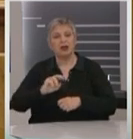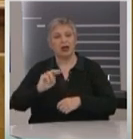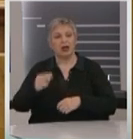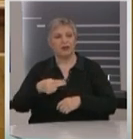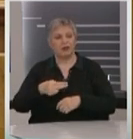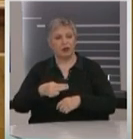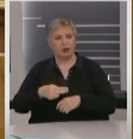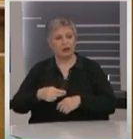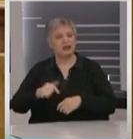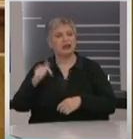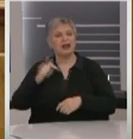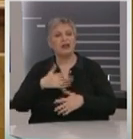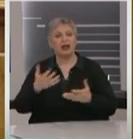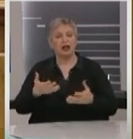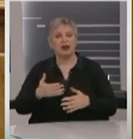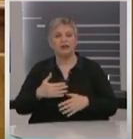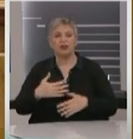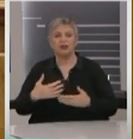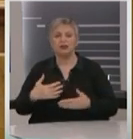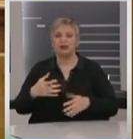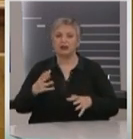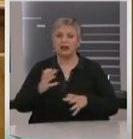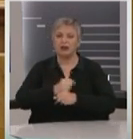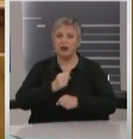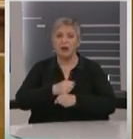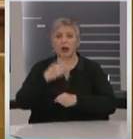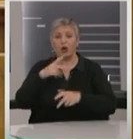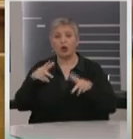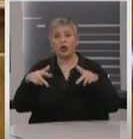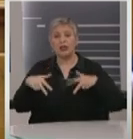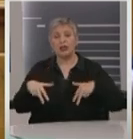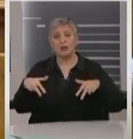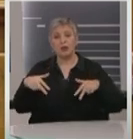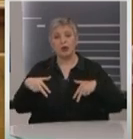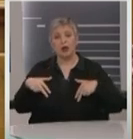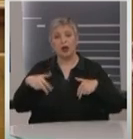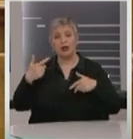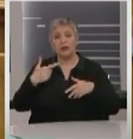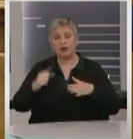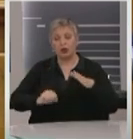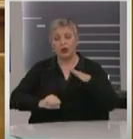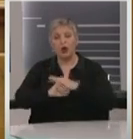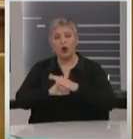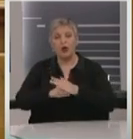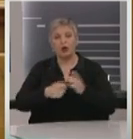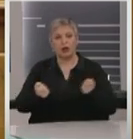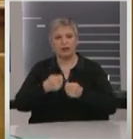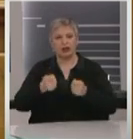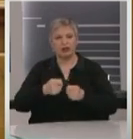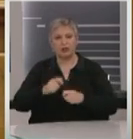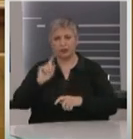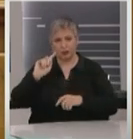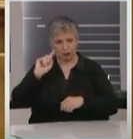λεγόμενη επισκόπηση δαπανών σε κάθε Υπουργείο ξεχωριστά και αυτό με δική μας πρωτοβουλία, όχι κατ' εντολήν των